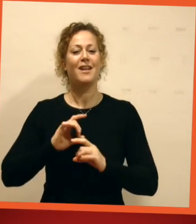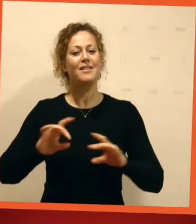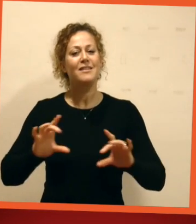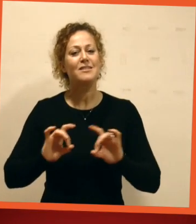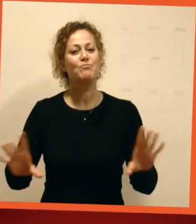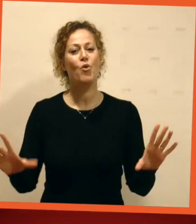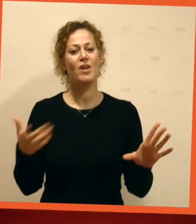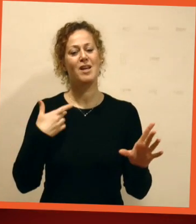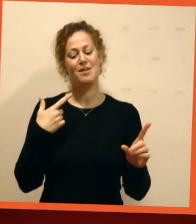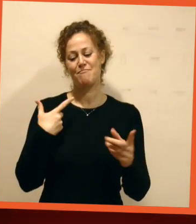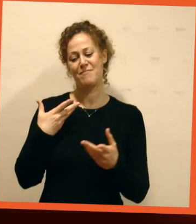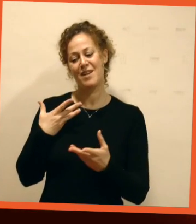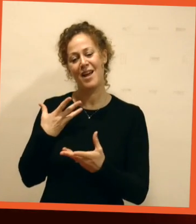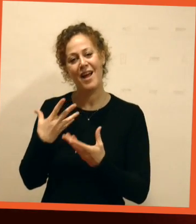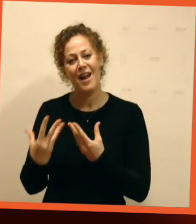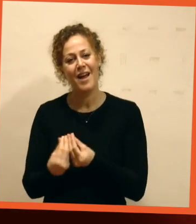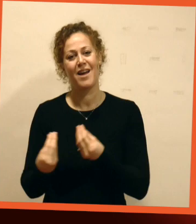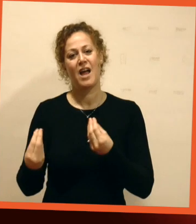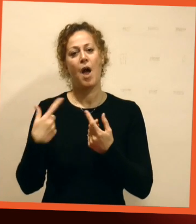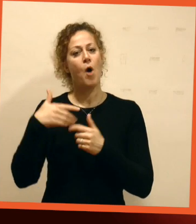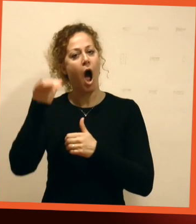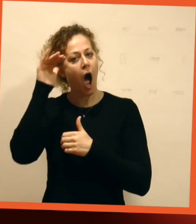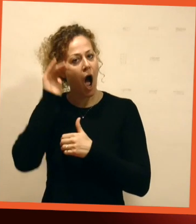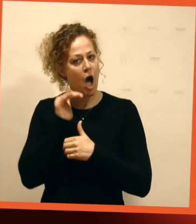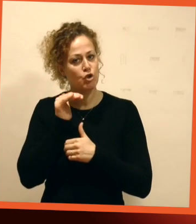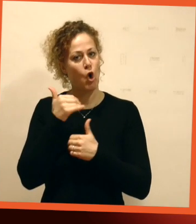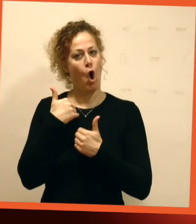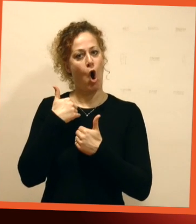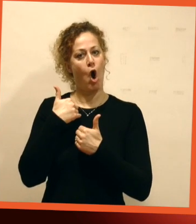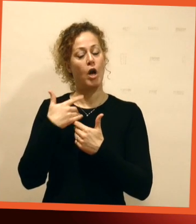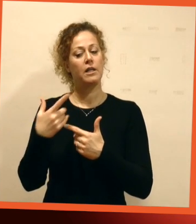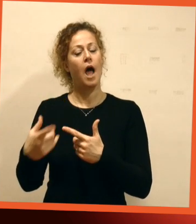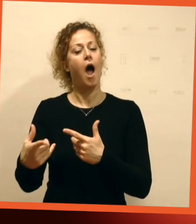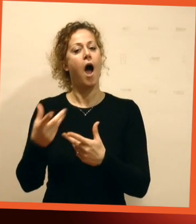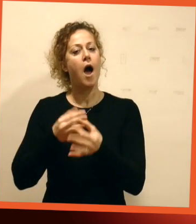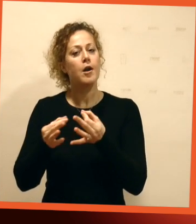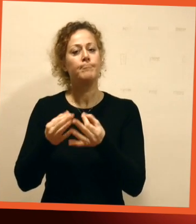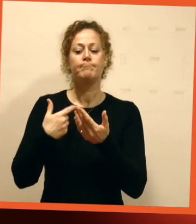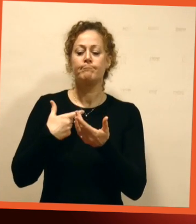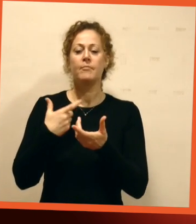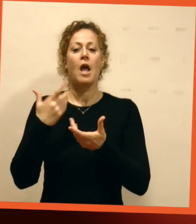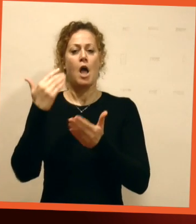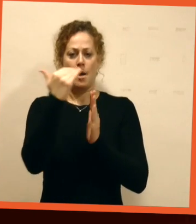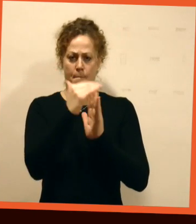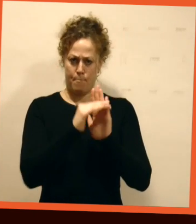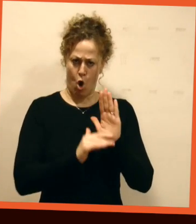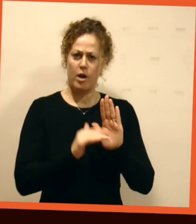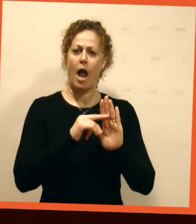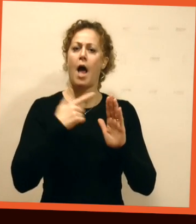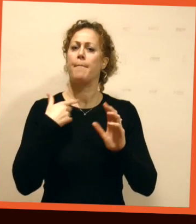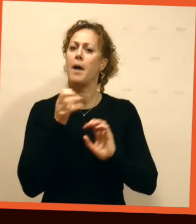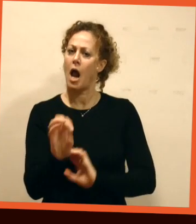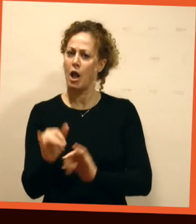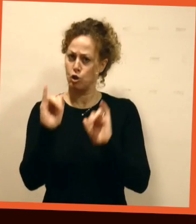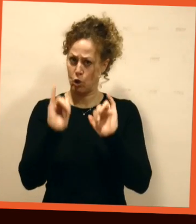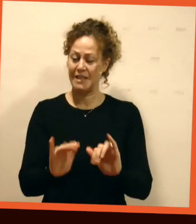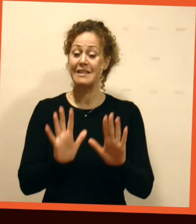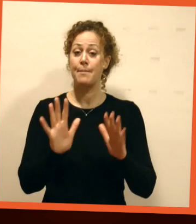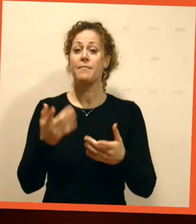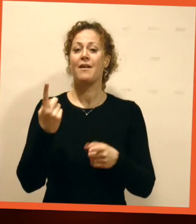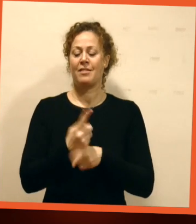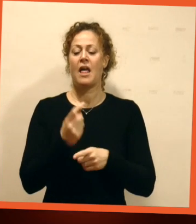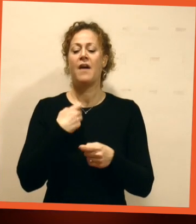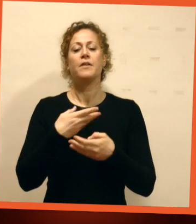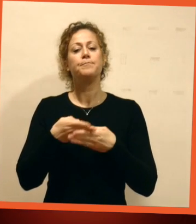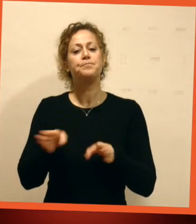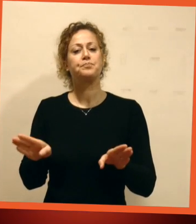disponibili nei loro confronti e anche ascoltare quello che loro vogliono proporre. Quindi una lezione deve essere sì programmata, ma anche aver